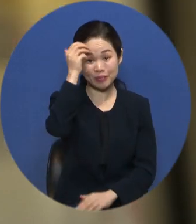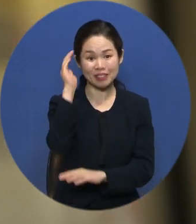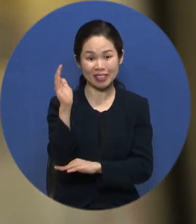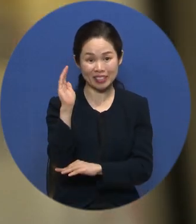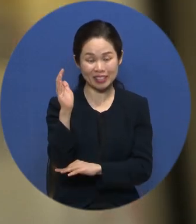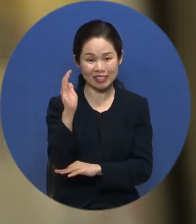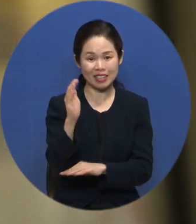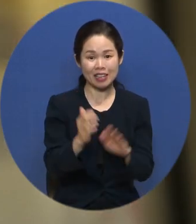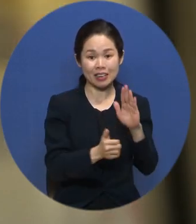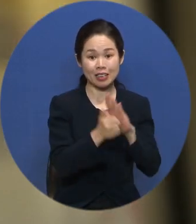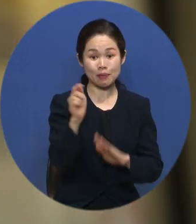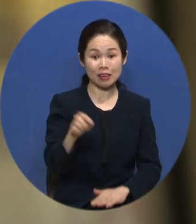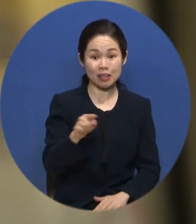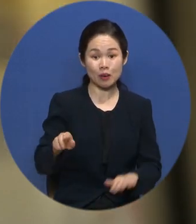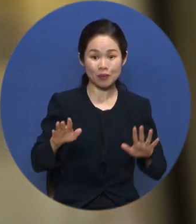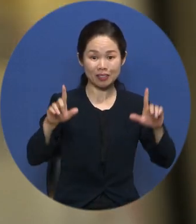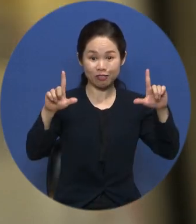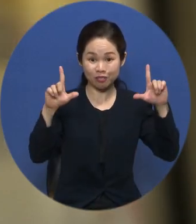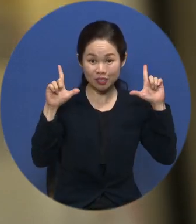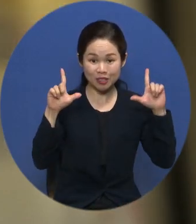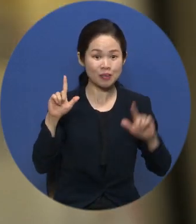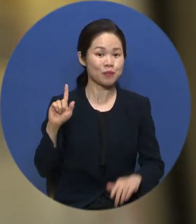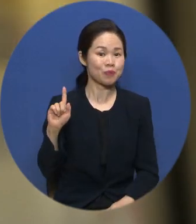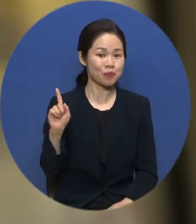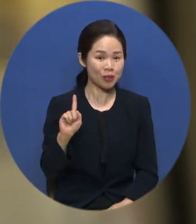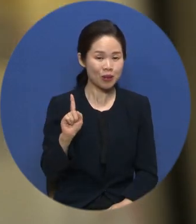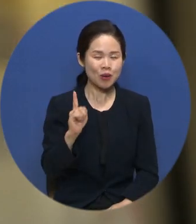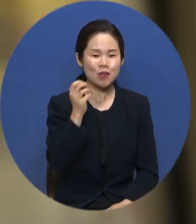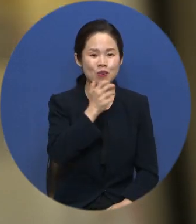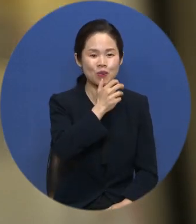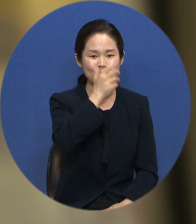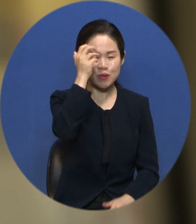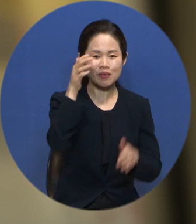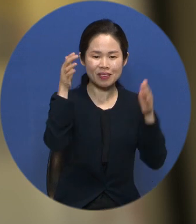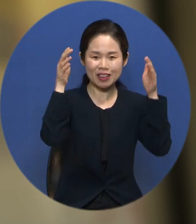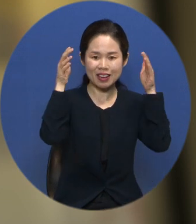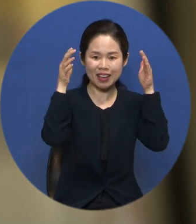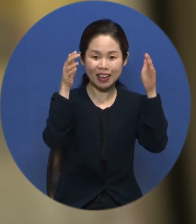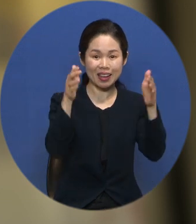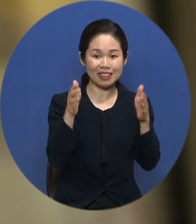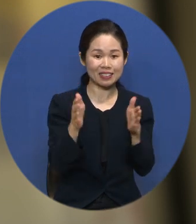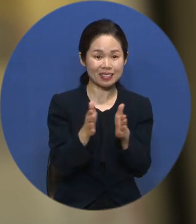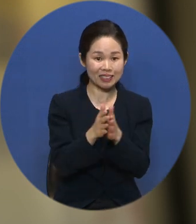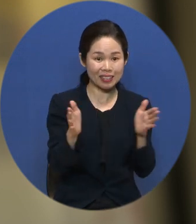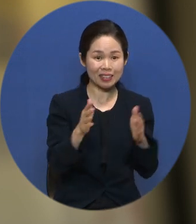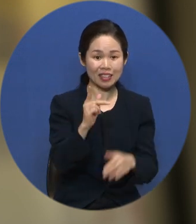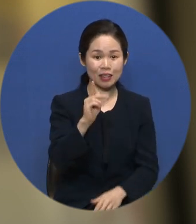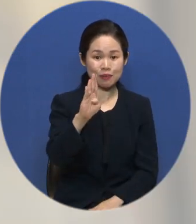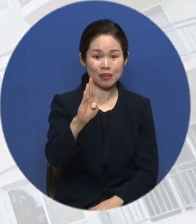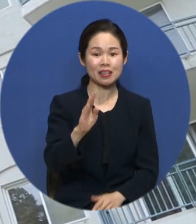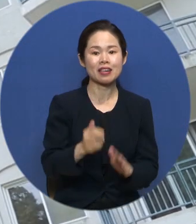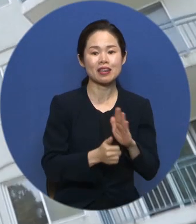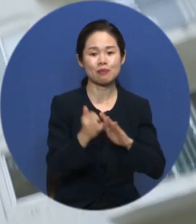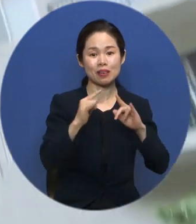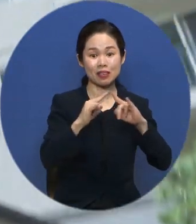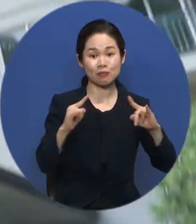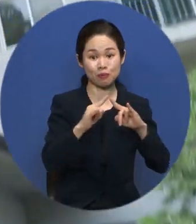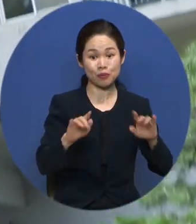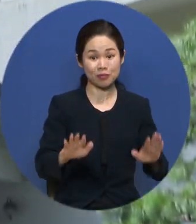희망인 오늘의 주인공, 꿈을 향해 쏴라. KB 희망 캠프 그 두 번째 이야기입니다.